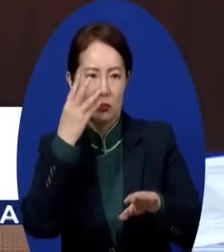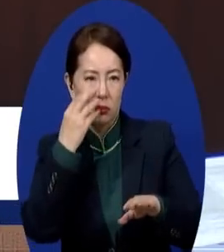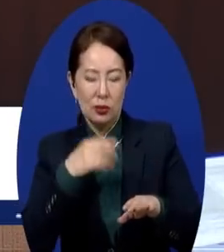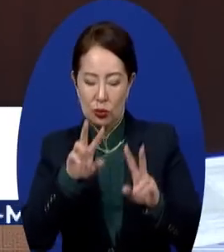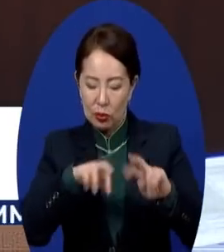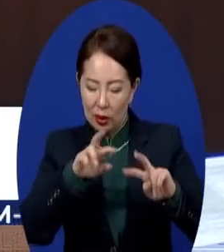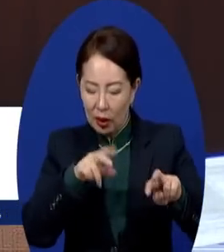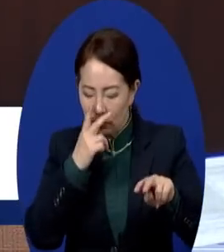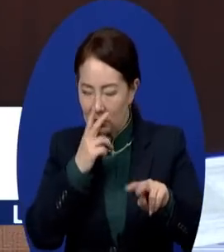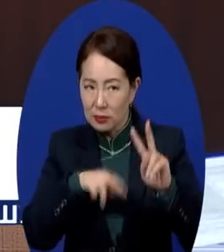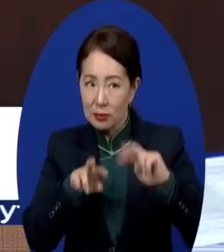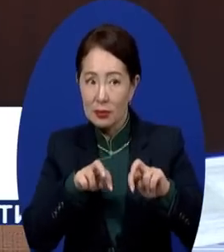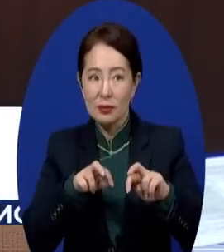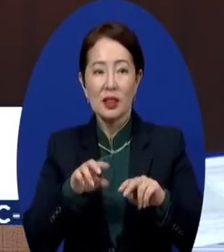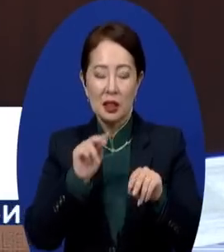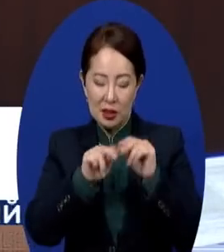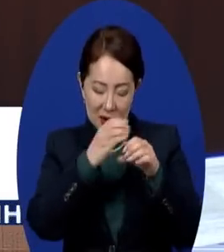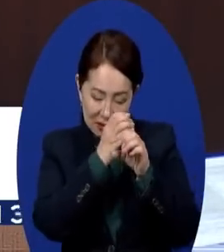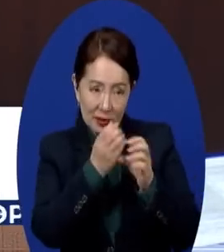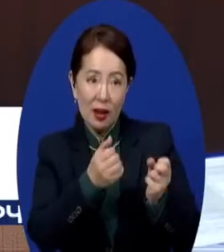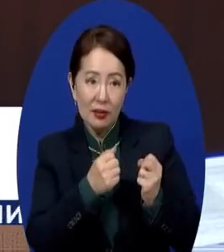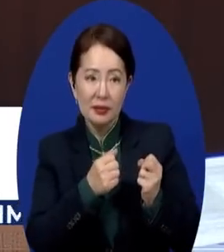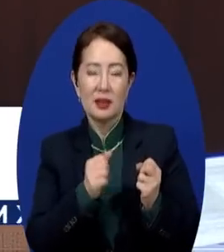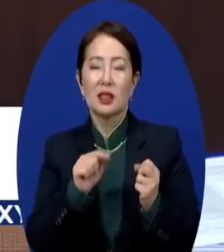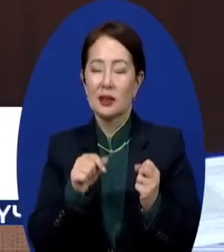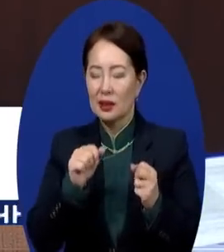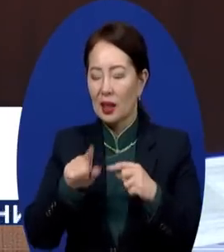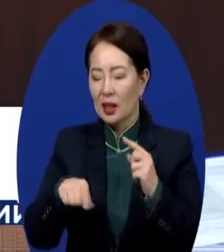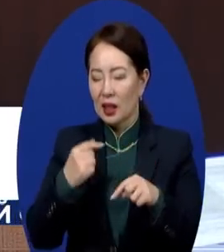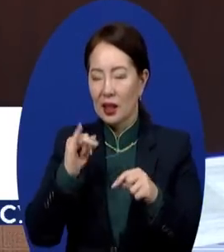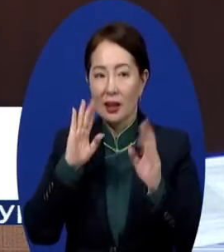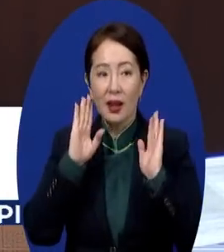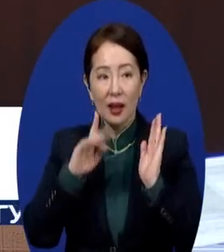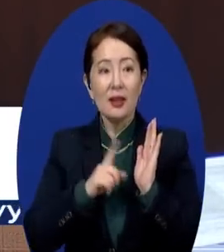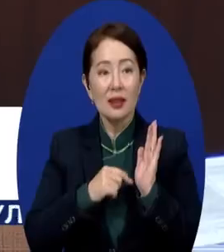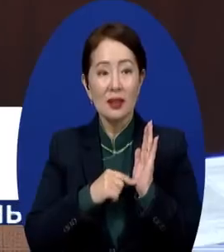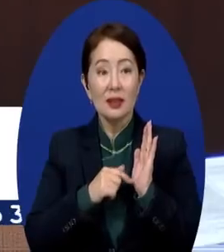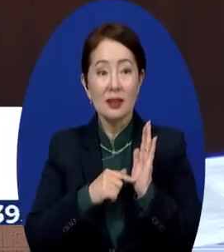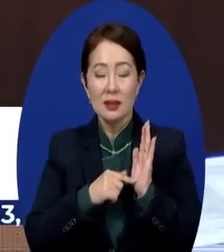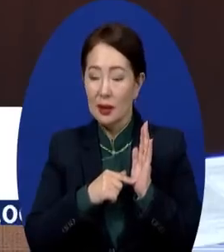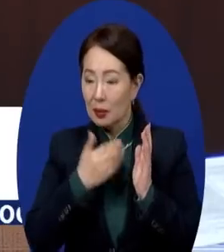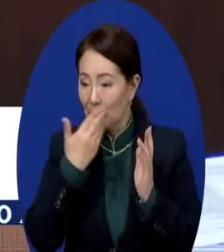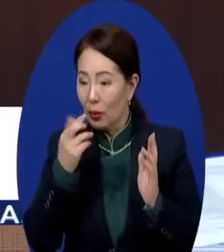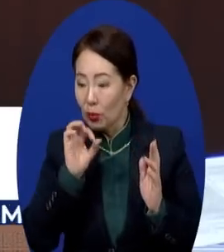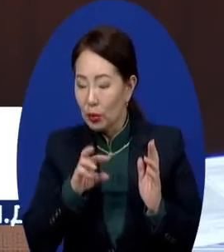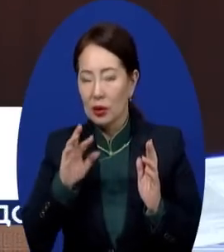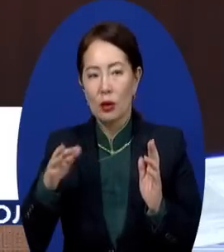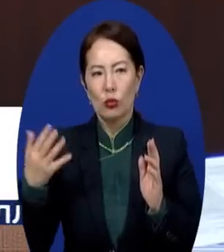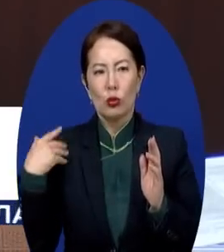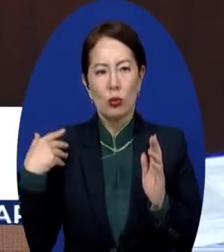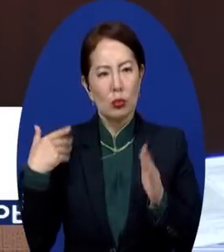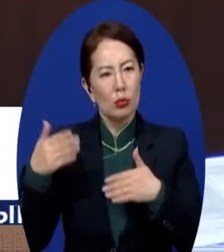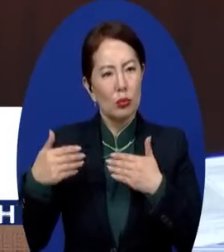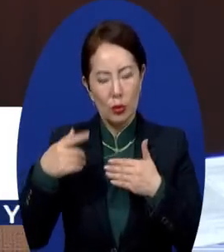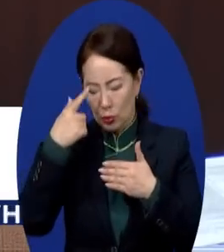судалгаа хийдэг энэ шинжилгээ хийдэг ийм тал дээр одоо нэлээдгүй анхаарч ажиллахгүй бол сүүлийн жилүүдэд гарч байгаа энэ малын